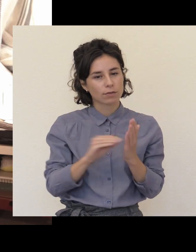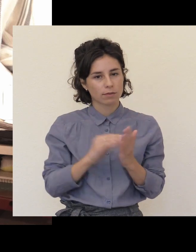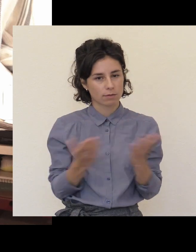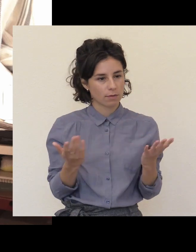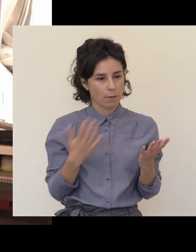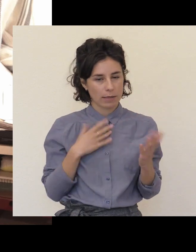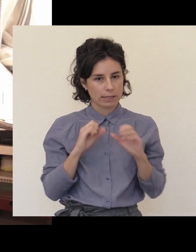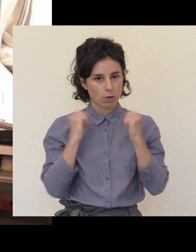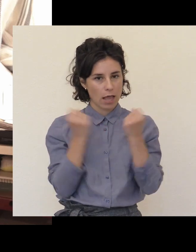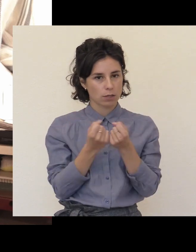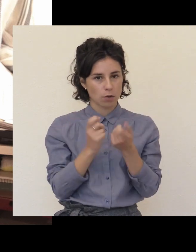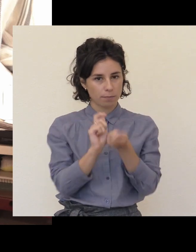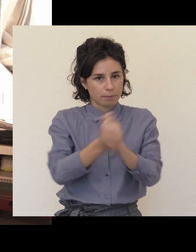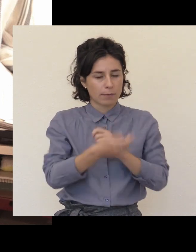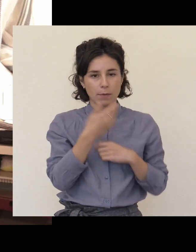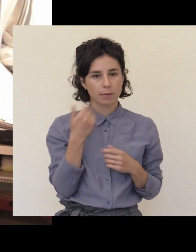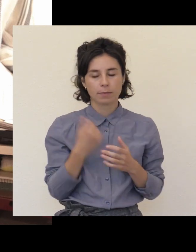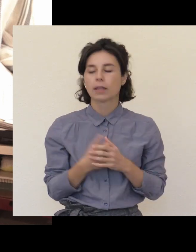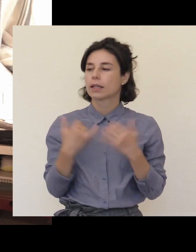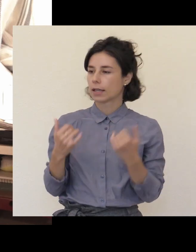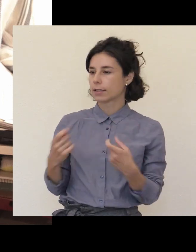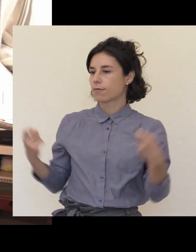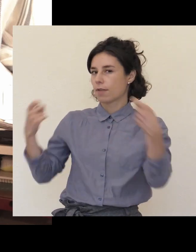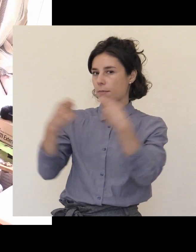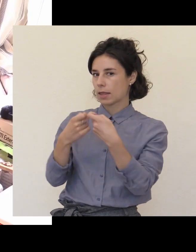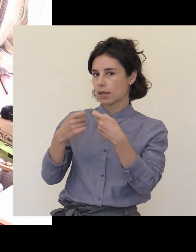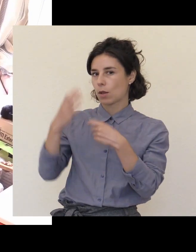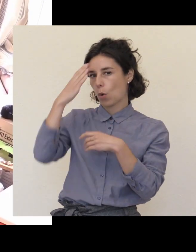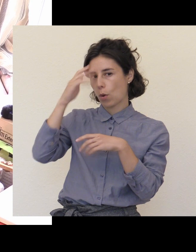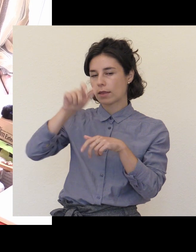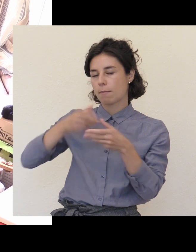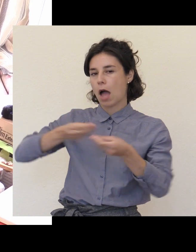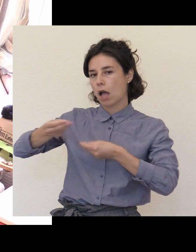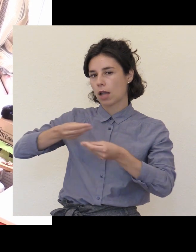an meiner Situation nichts geändert hat? Ich verbinde Sie jetzt mit einem Kundenberater.